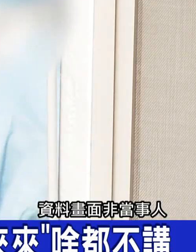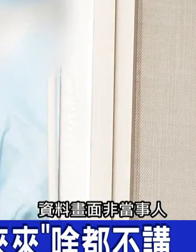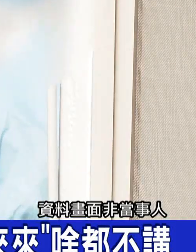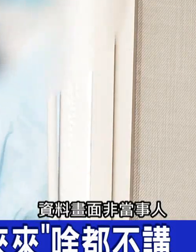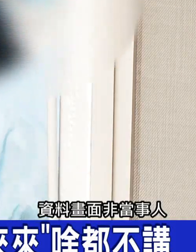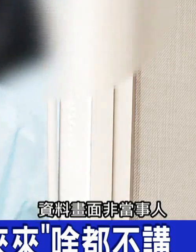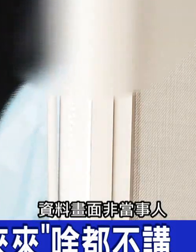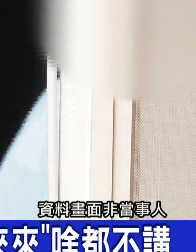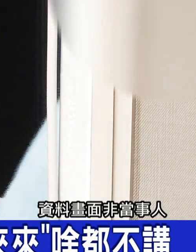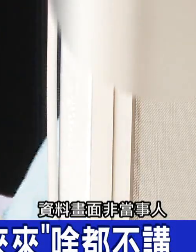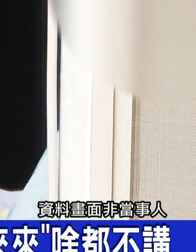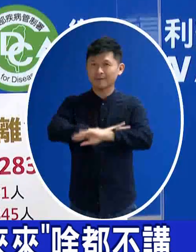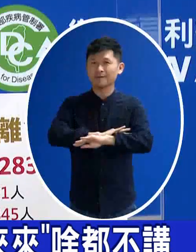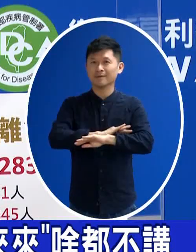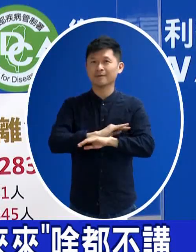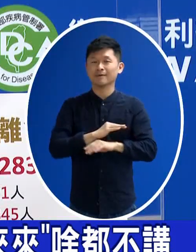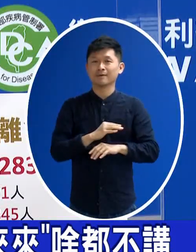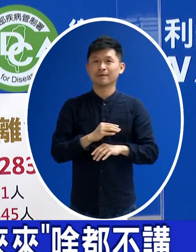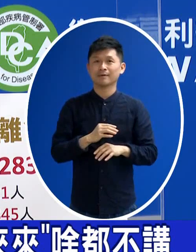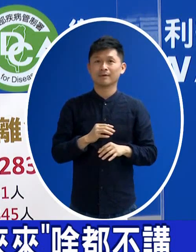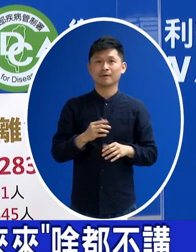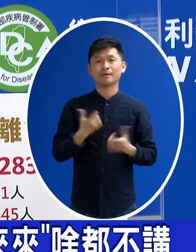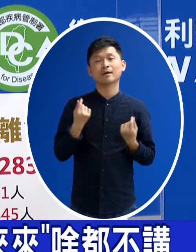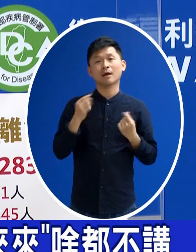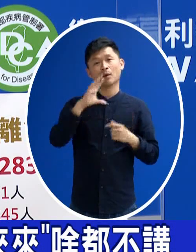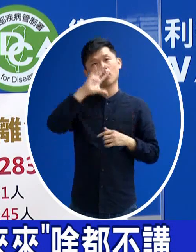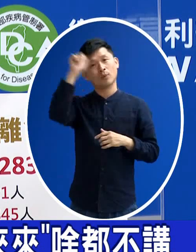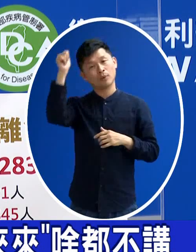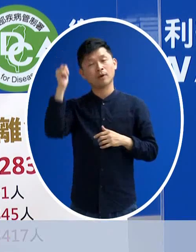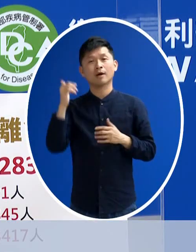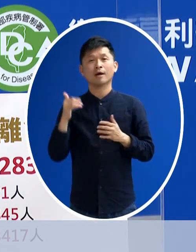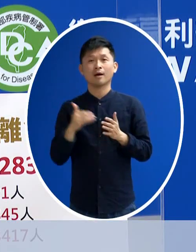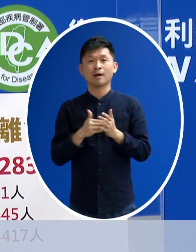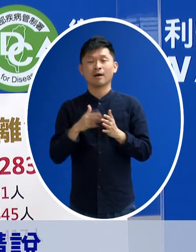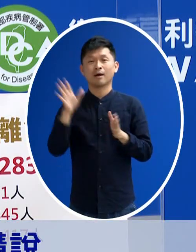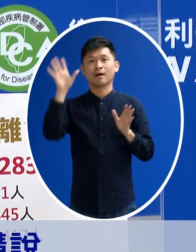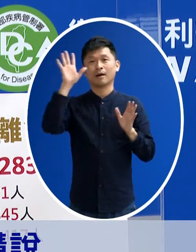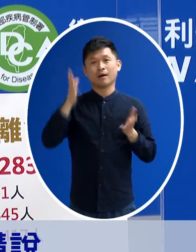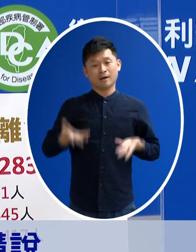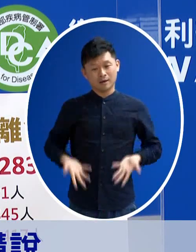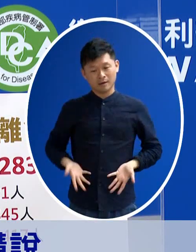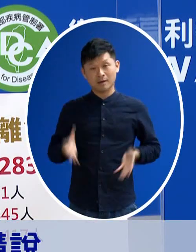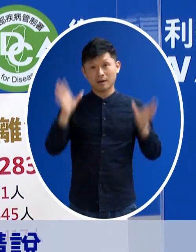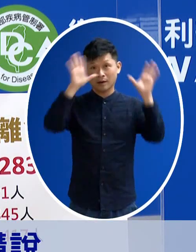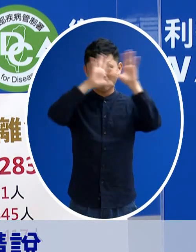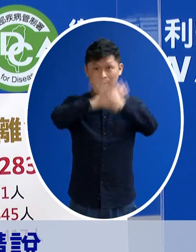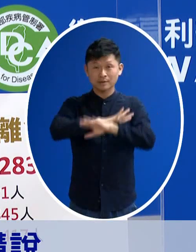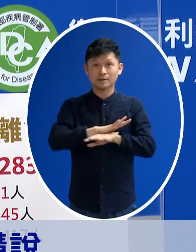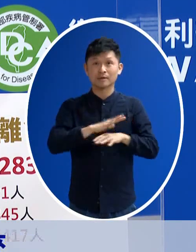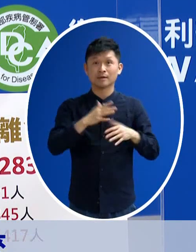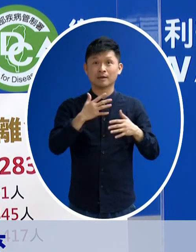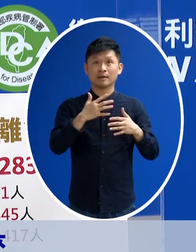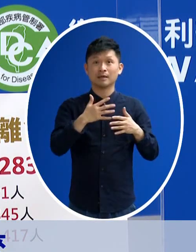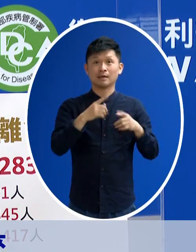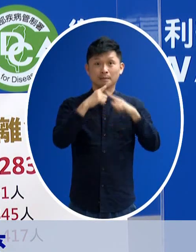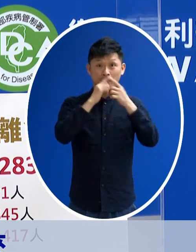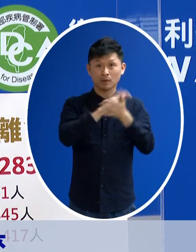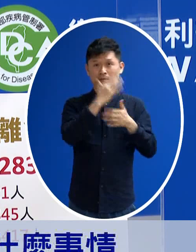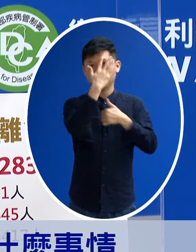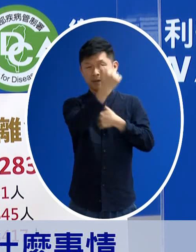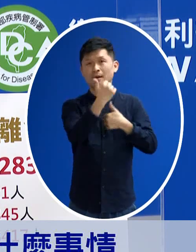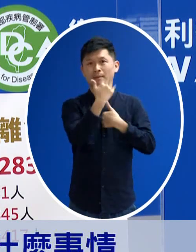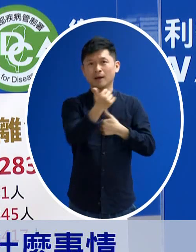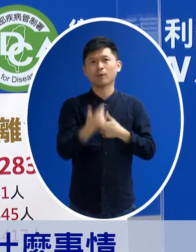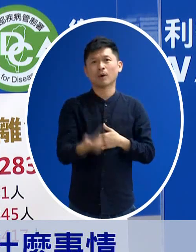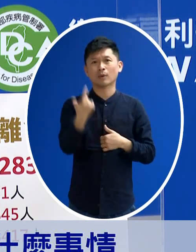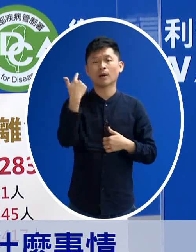发前也是同样状况。 早一点一回家哈，马上又。那个机要就跟我讲说，来，快进来。